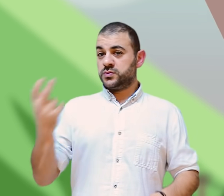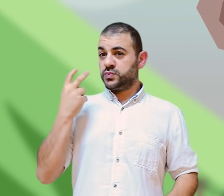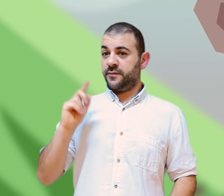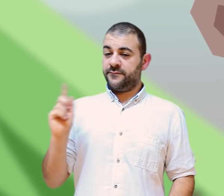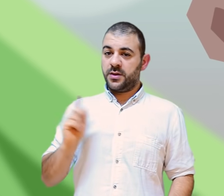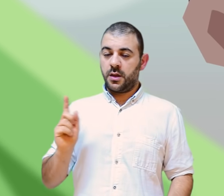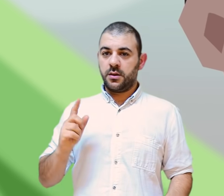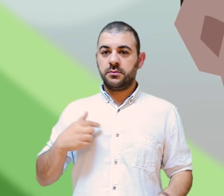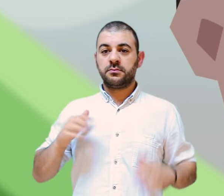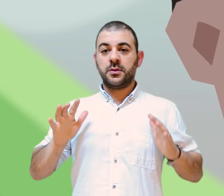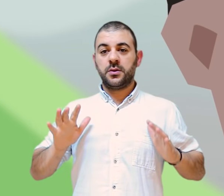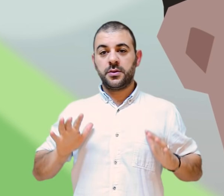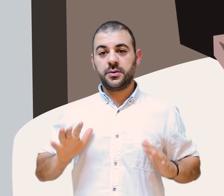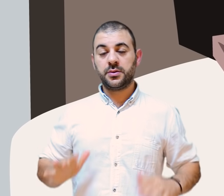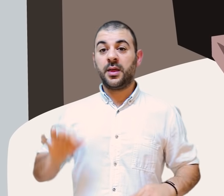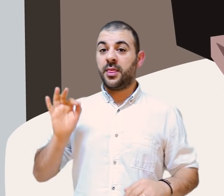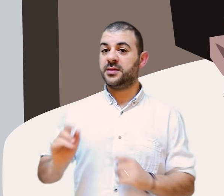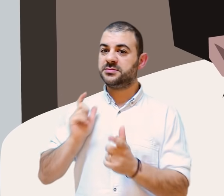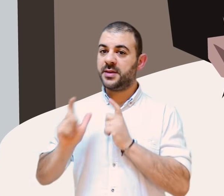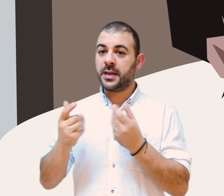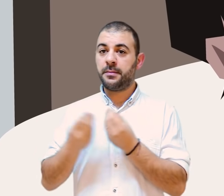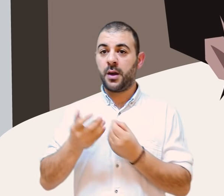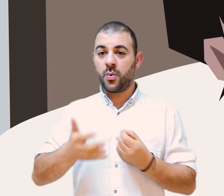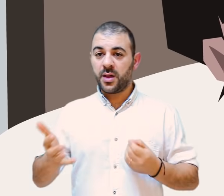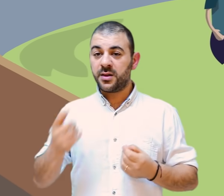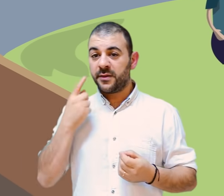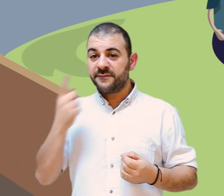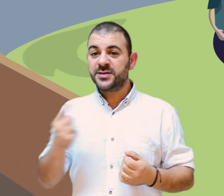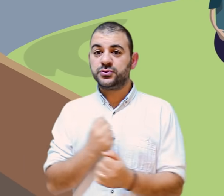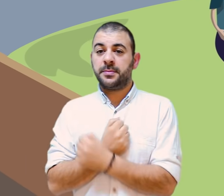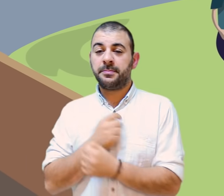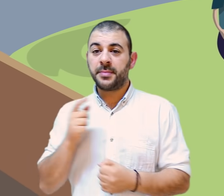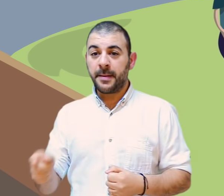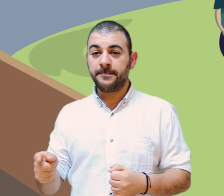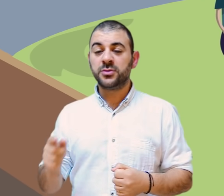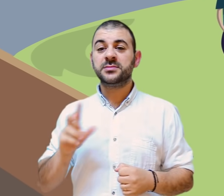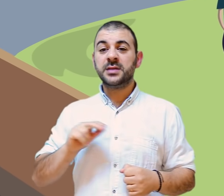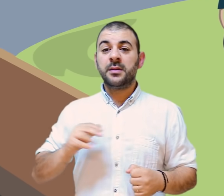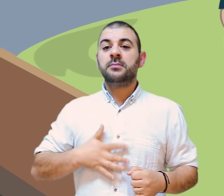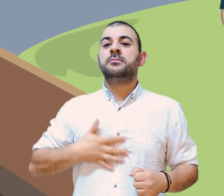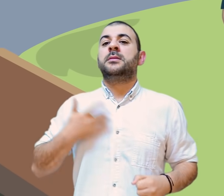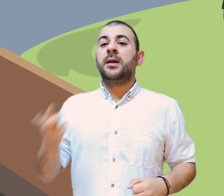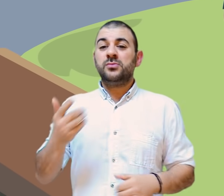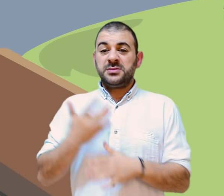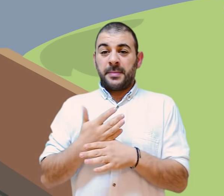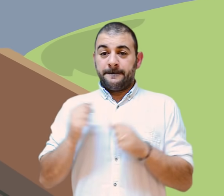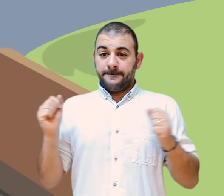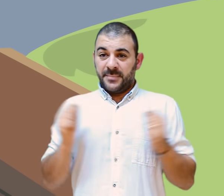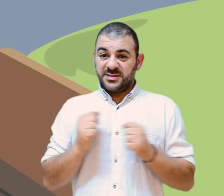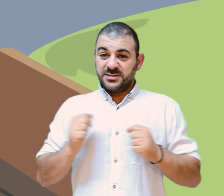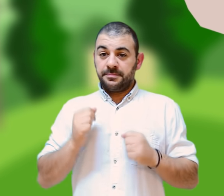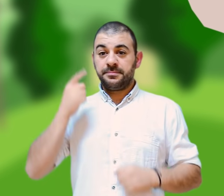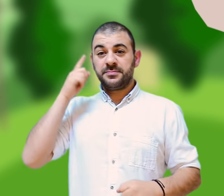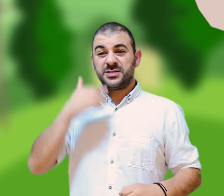بحيلا طريقة بتناسبنا بعيد عنهم. ولما نروق لازم نحكي مع أطفالنا ونفرجيهم أنه منحبهم حتى لو هن مش شايفين حبنا بسبب